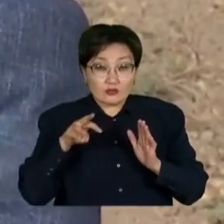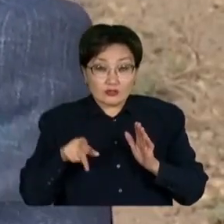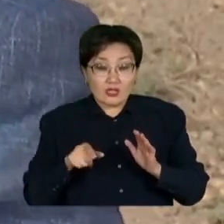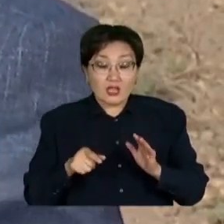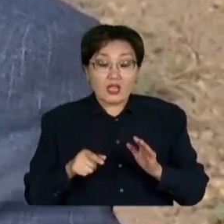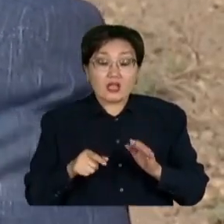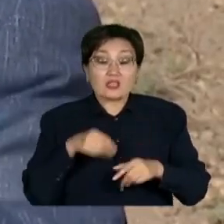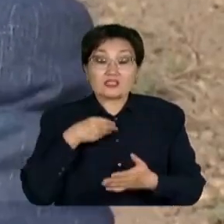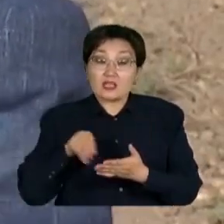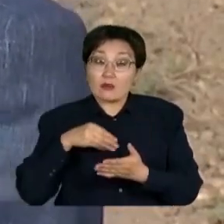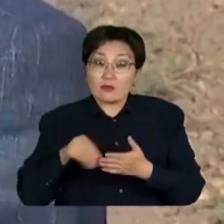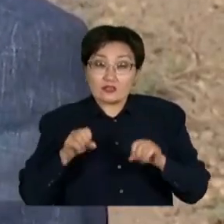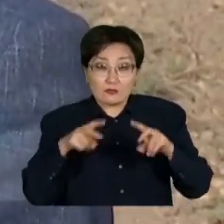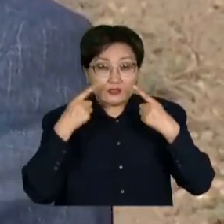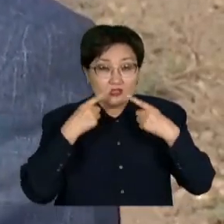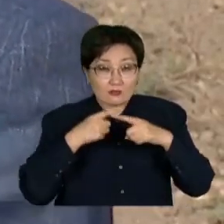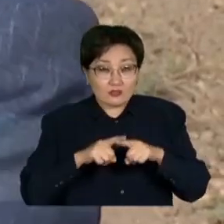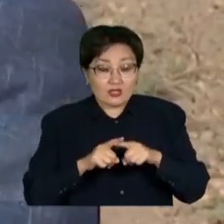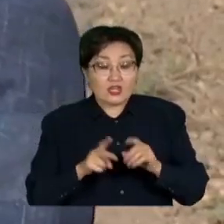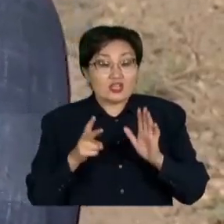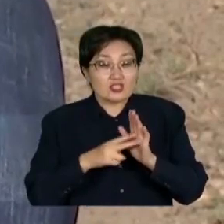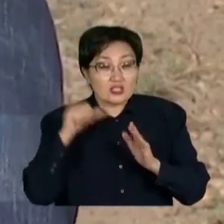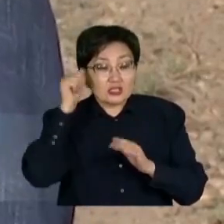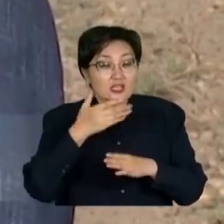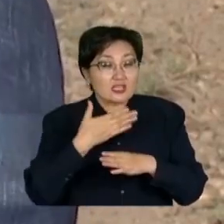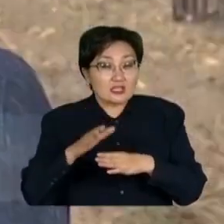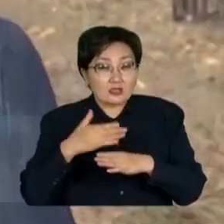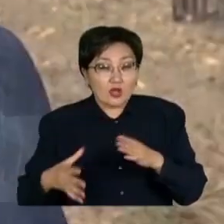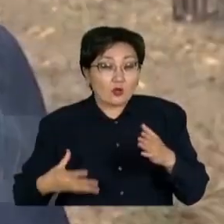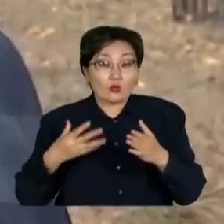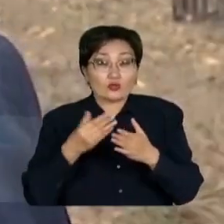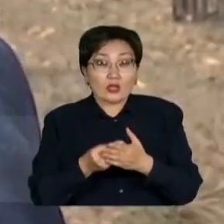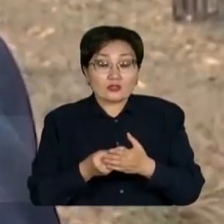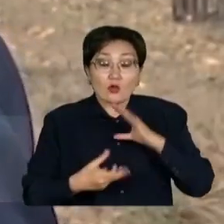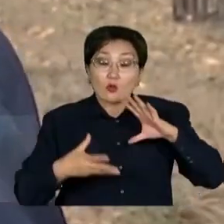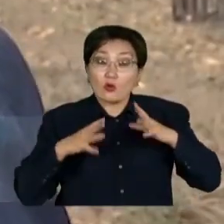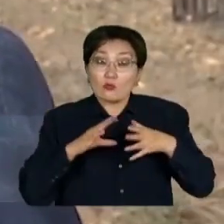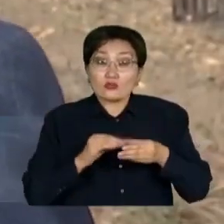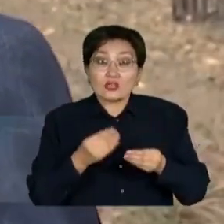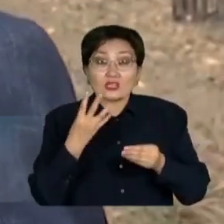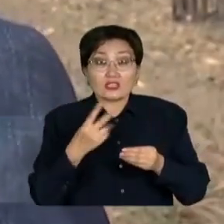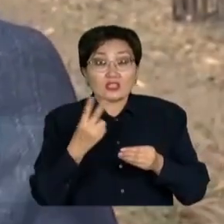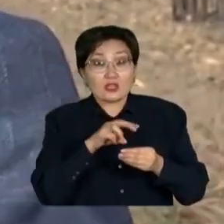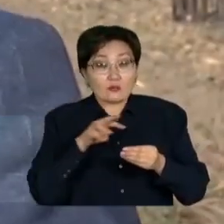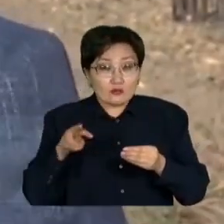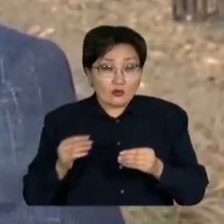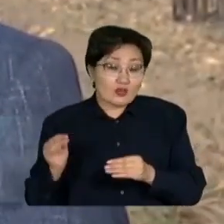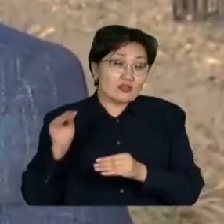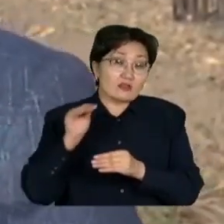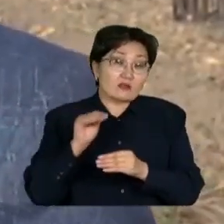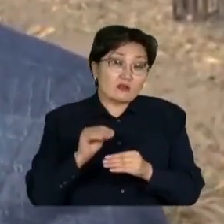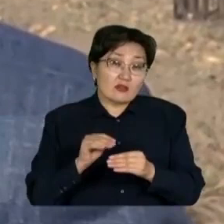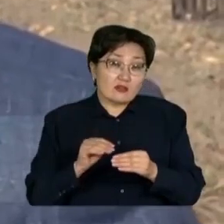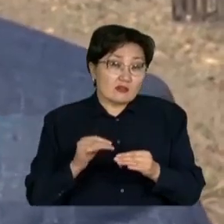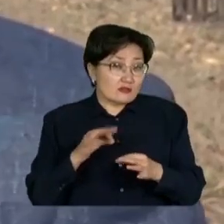алған техникамызды құтылғанша, 7 жылда құтылғанша 42 миллион теңге болады. Бұл енді шаруаға тиімсіз. Сонда әр жылы